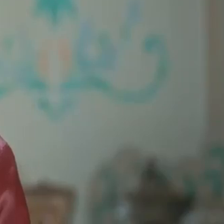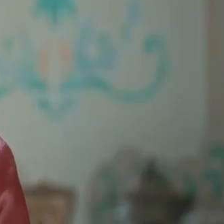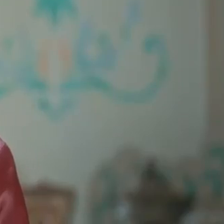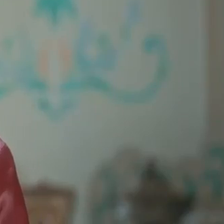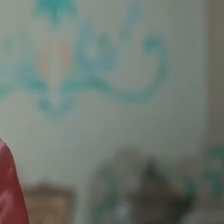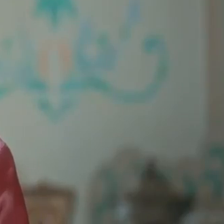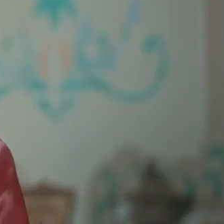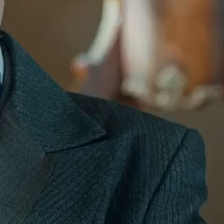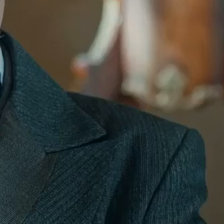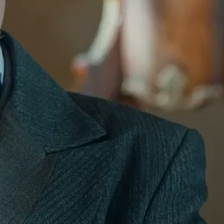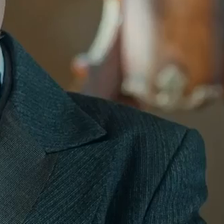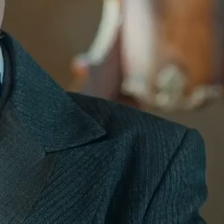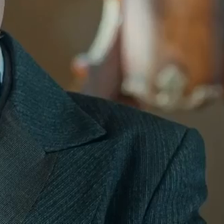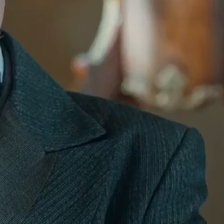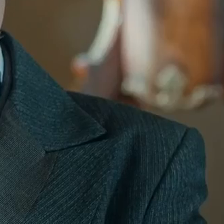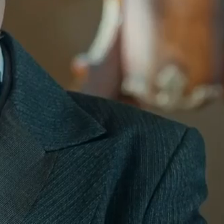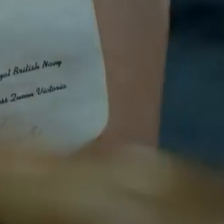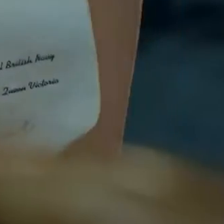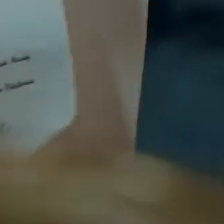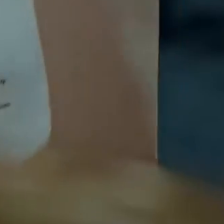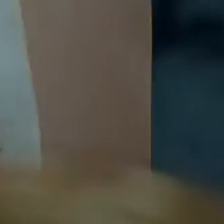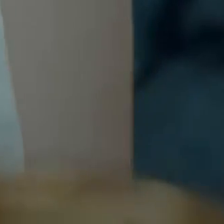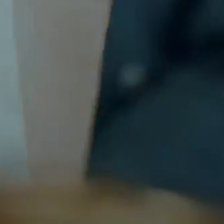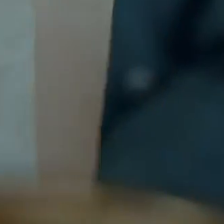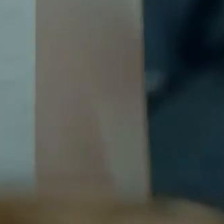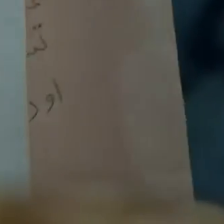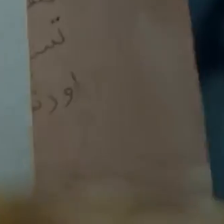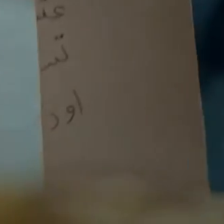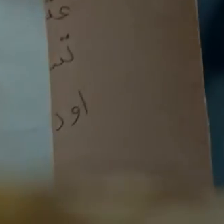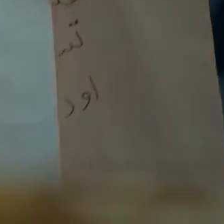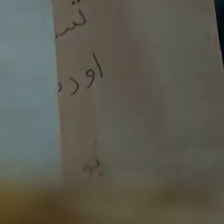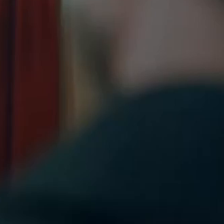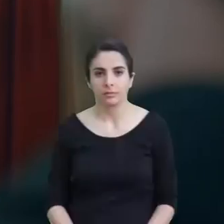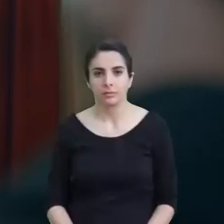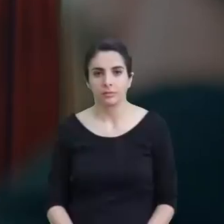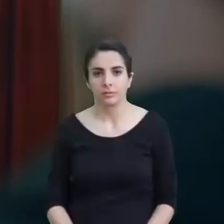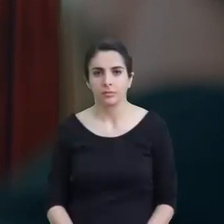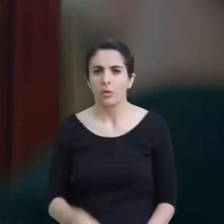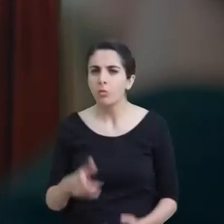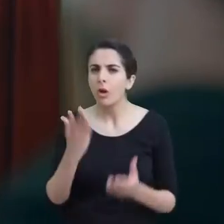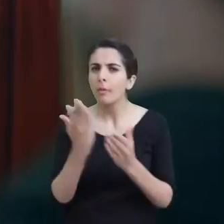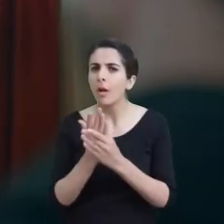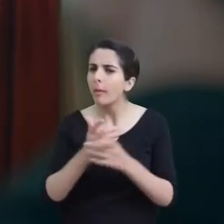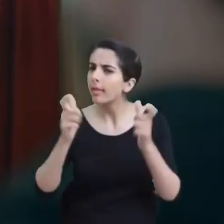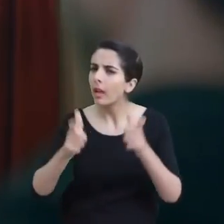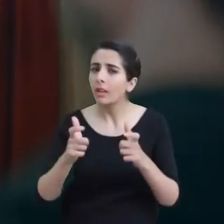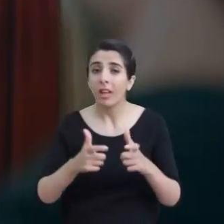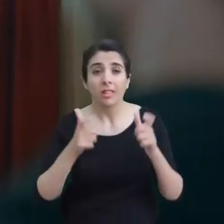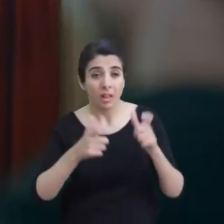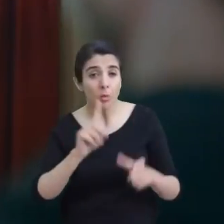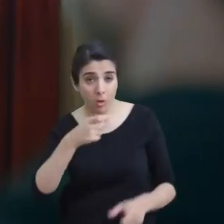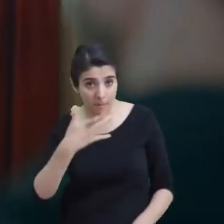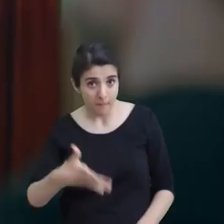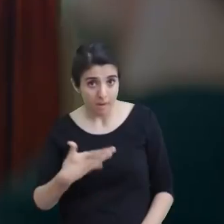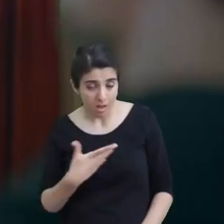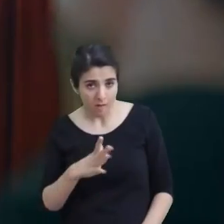Ali ayakta dikiliyor. Esat ruloyu açtı ama ne göreceğini bilir gibi kasılmış halde. Bu belgeleri nereden... Nereden